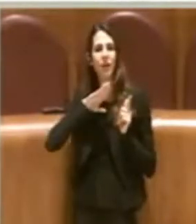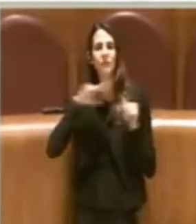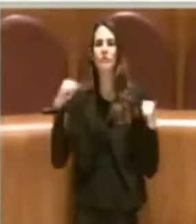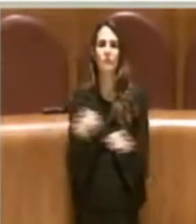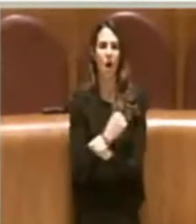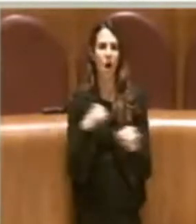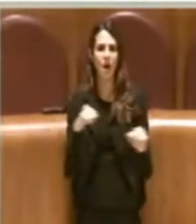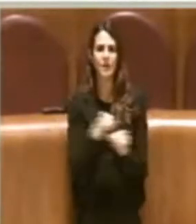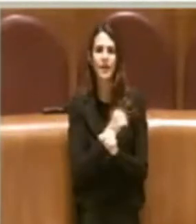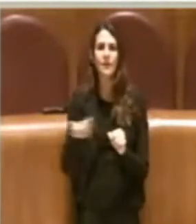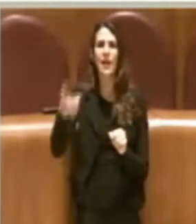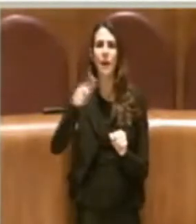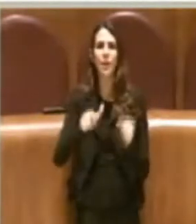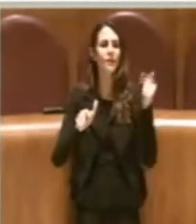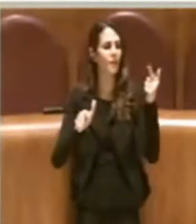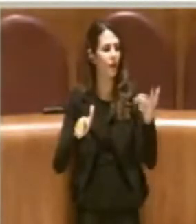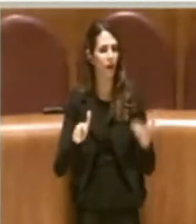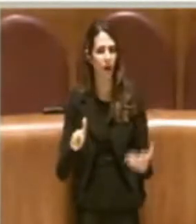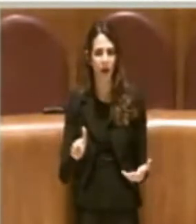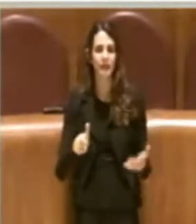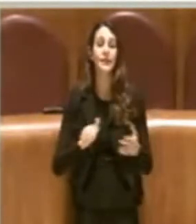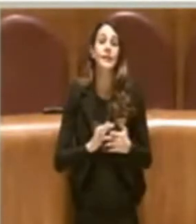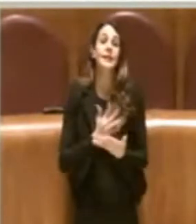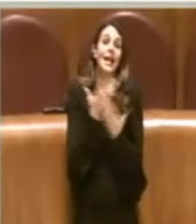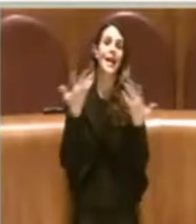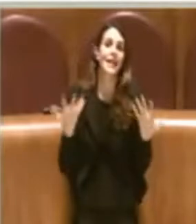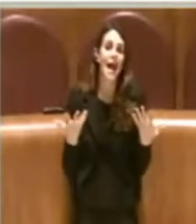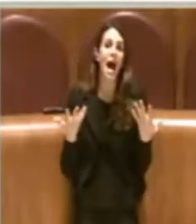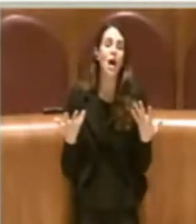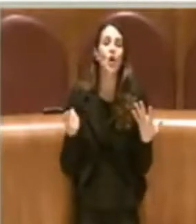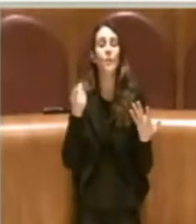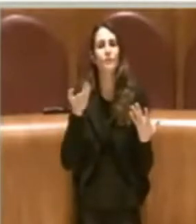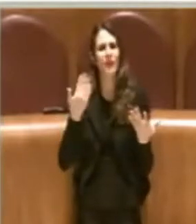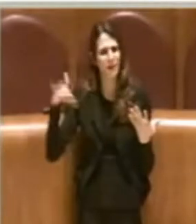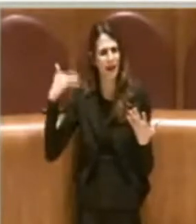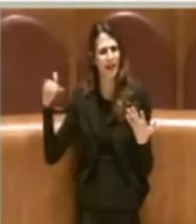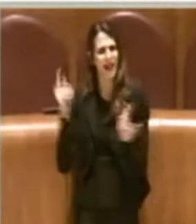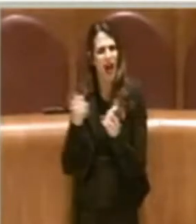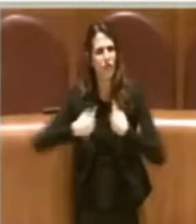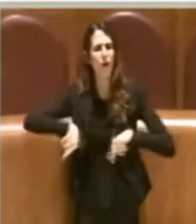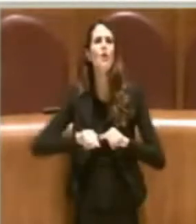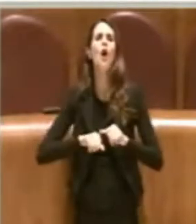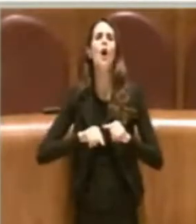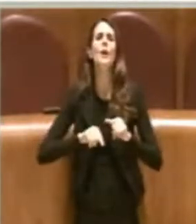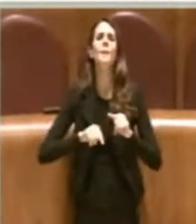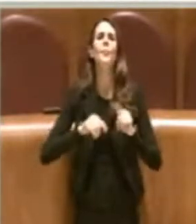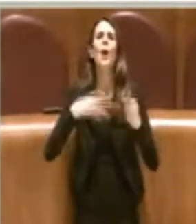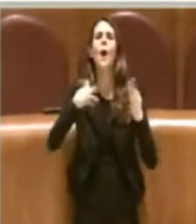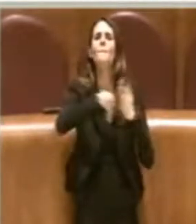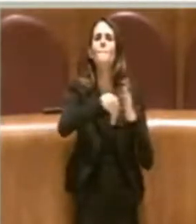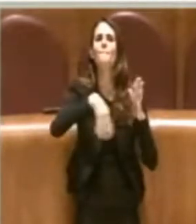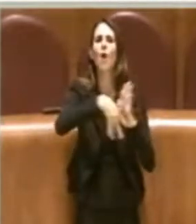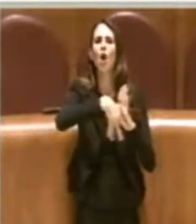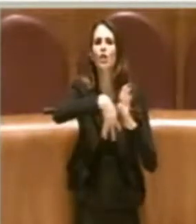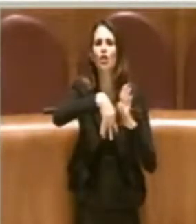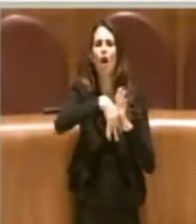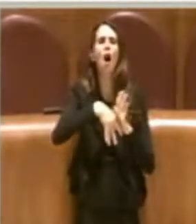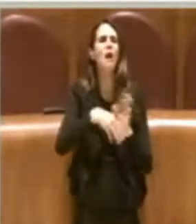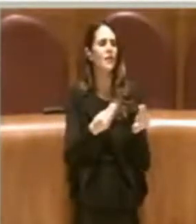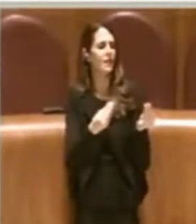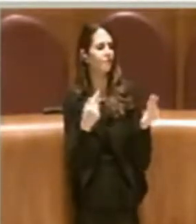una serie di ragioni. Ovviamente in quella mozione noi demmo anche indicazioni affinché nei casi in cui